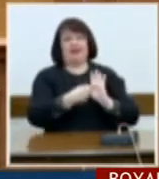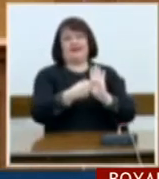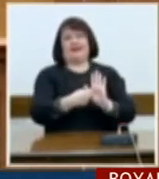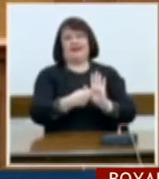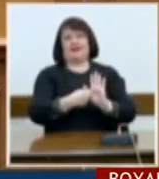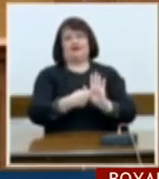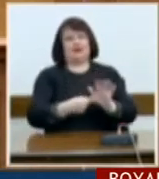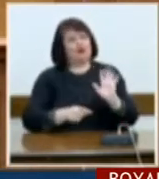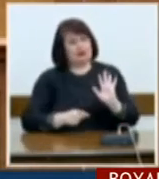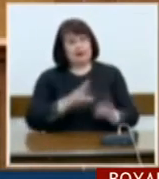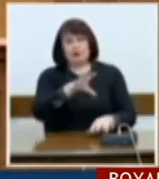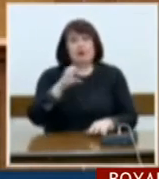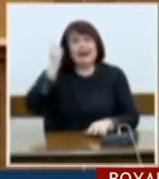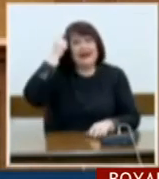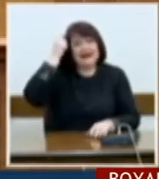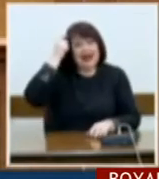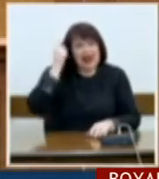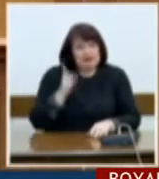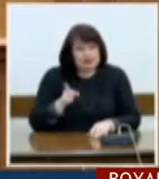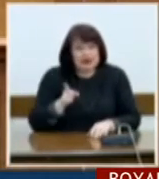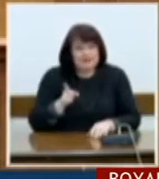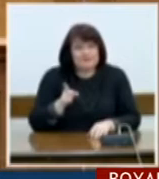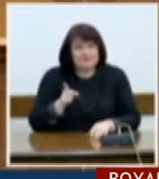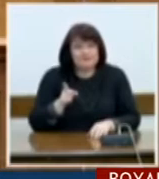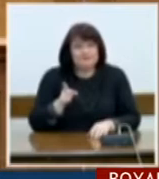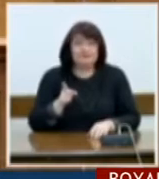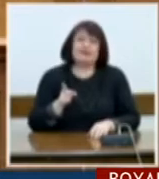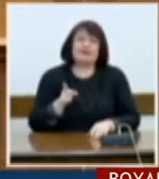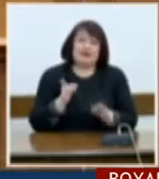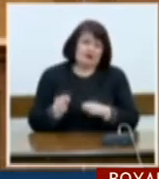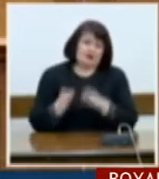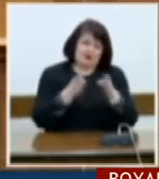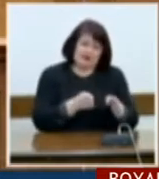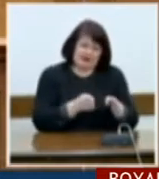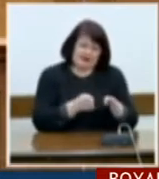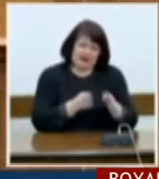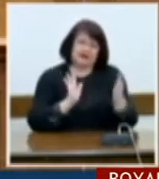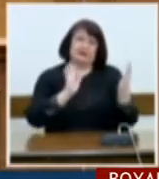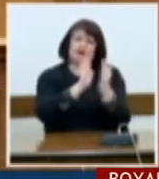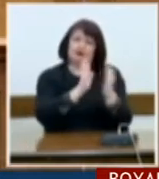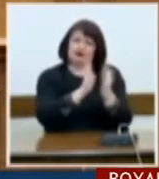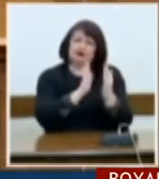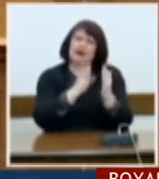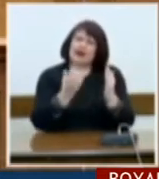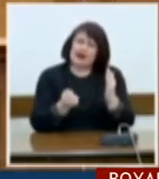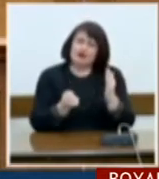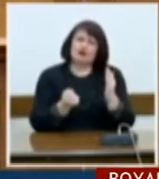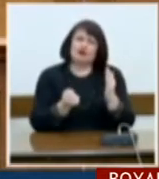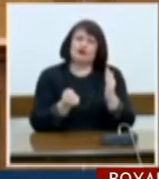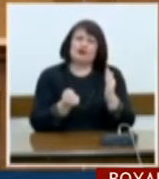Αντιλαμβανόμενοι δηλαδή από την μία πλευρά ότι αντιμετωπίζουμε ένα